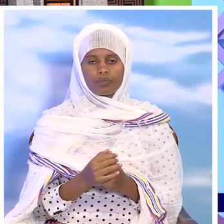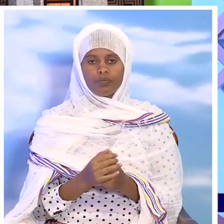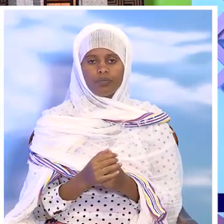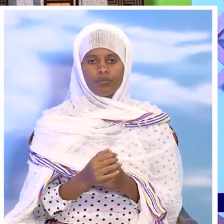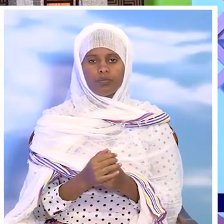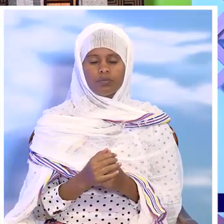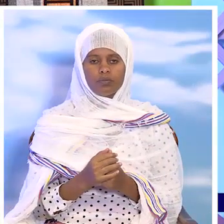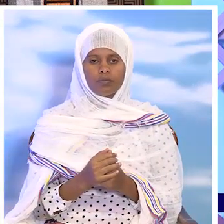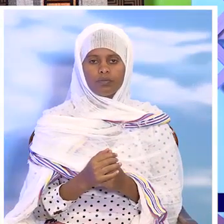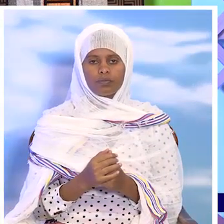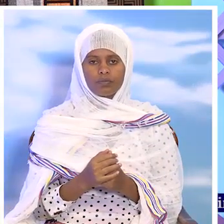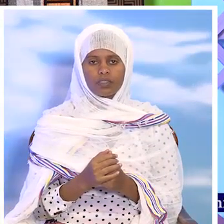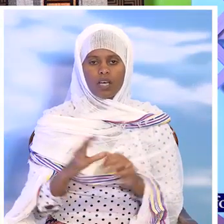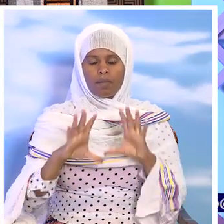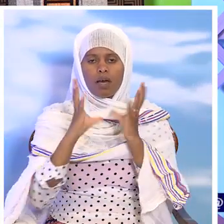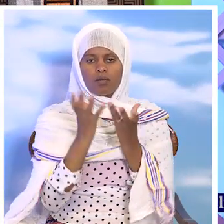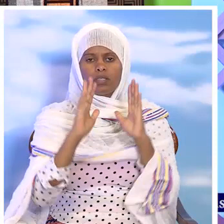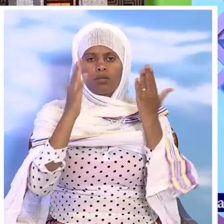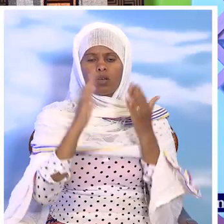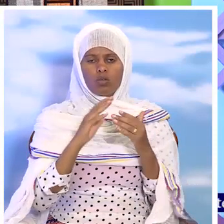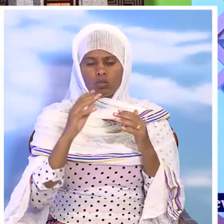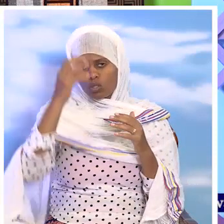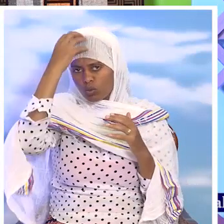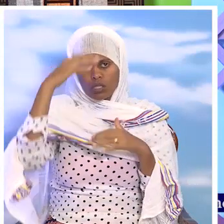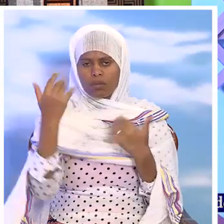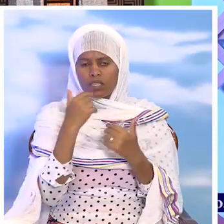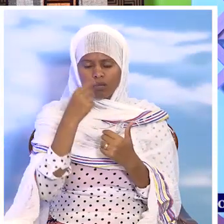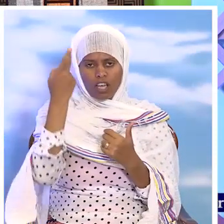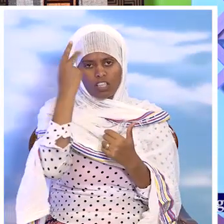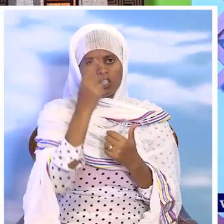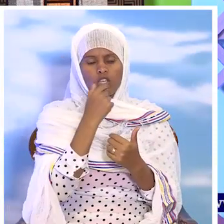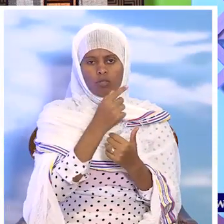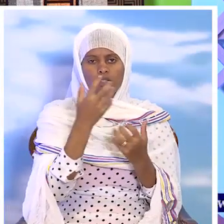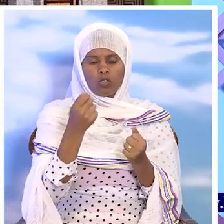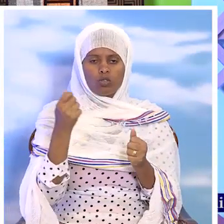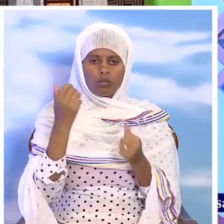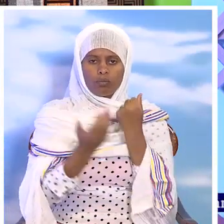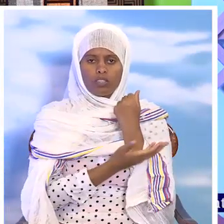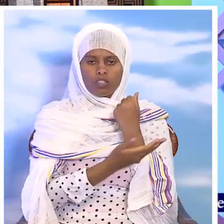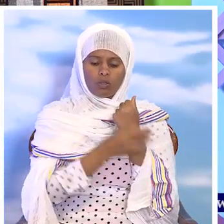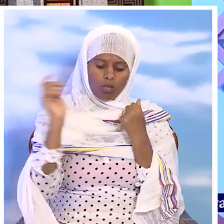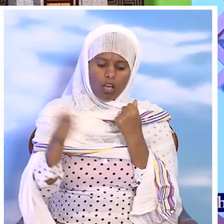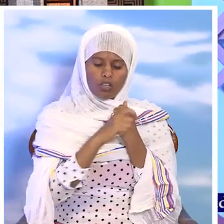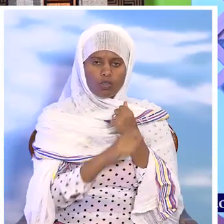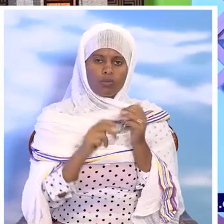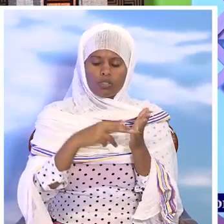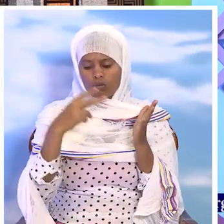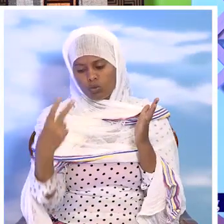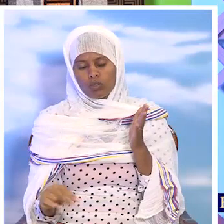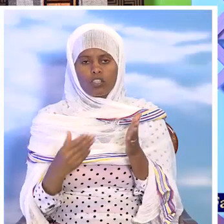ንስኻስ ኣብ ዓለምና ተቐመጥካስ ንጉስ የብለይን ትብል ዓሻ ኢሉ በቲ ዝሓዞ በትርገይሩ ቀጥቂጡ ክሳብ ዝወድቕ ይርዎ ማለት